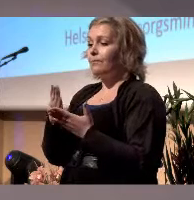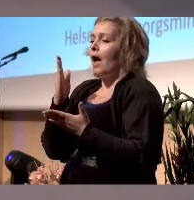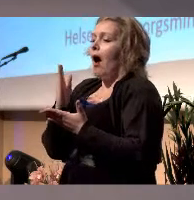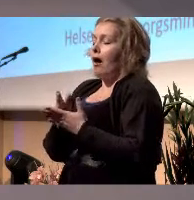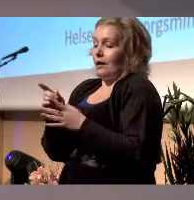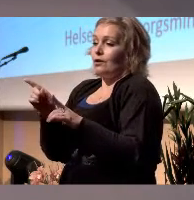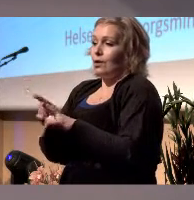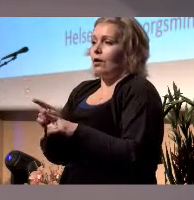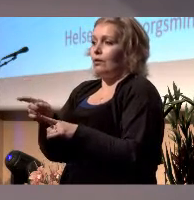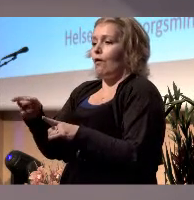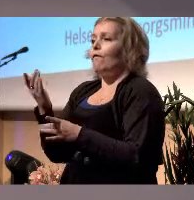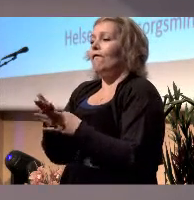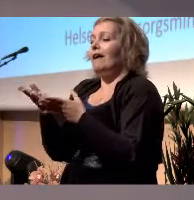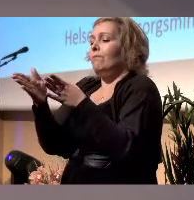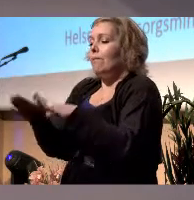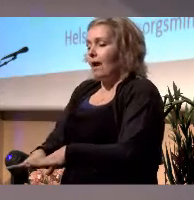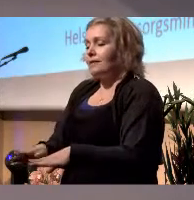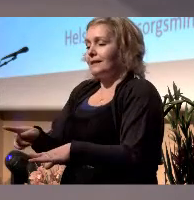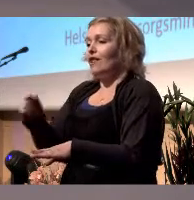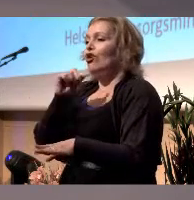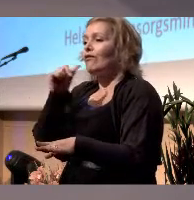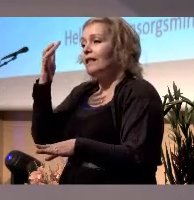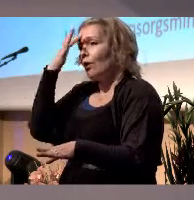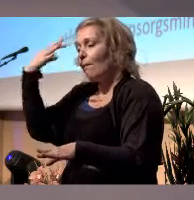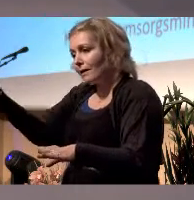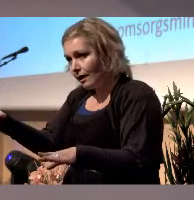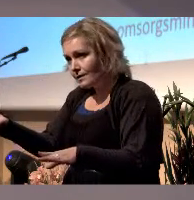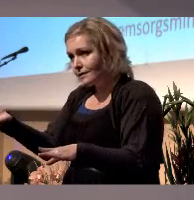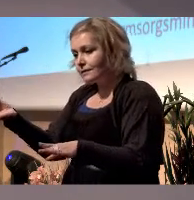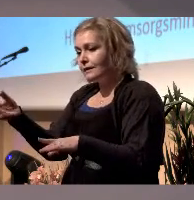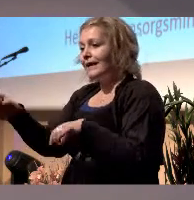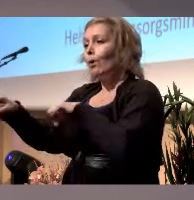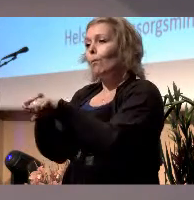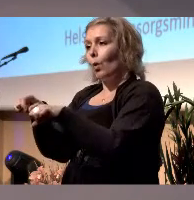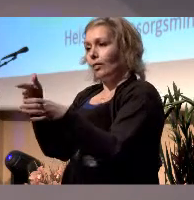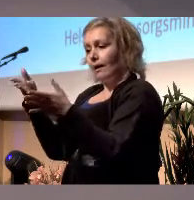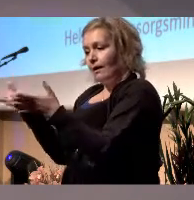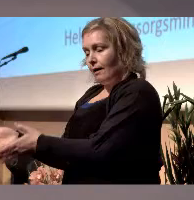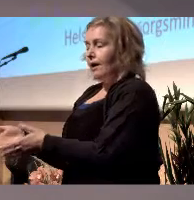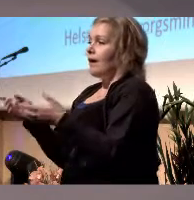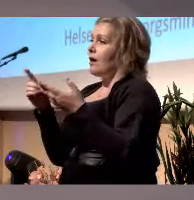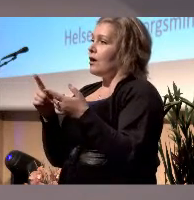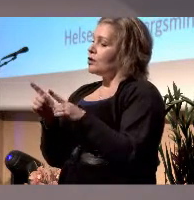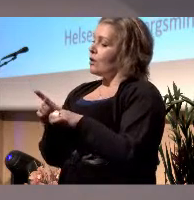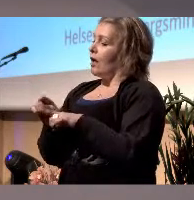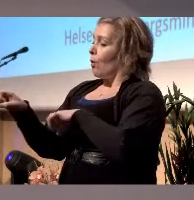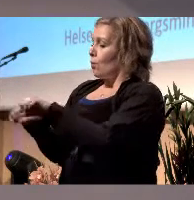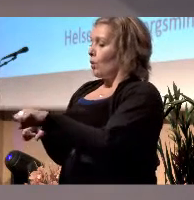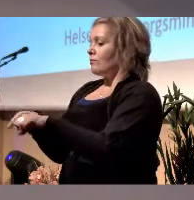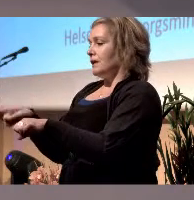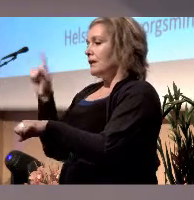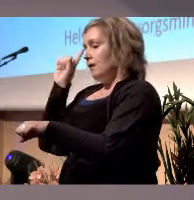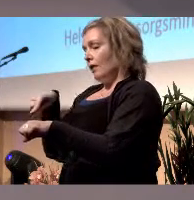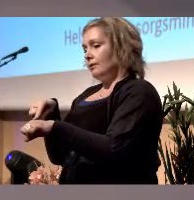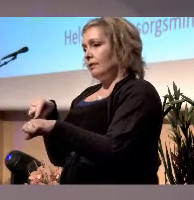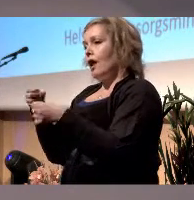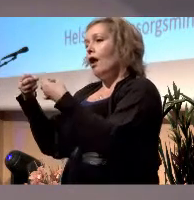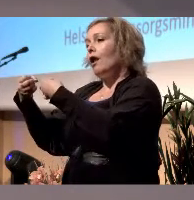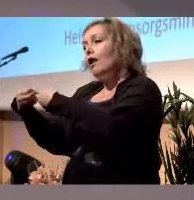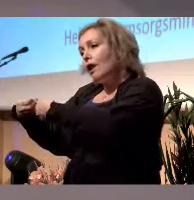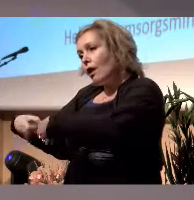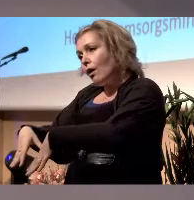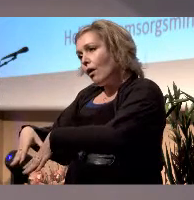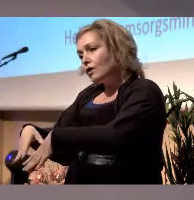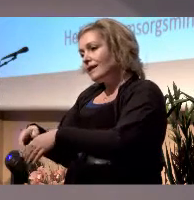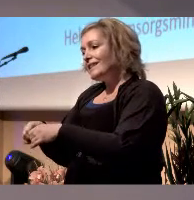være å få på plass nødvendig kompetanse i kommunene, slik at kommunene blir i stand til å løse